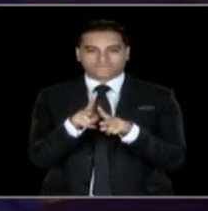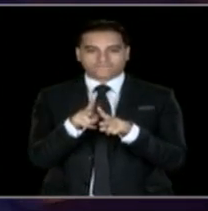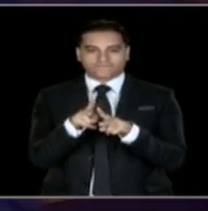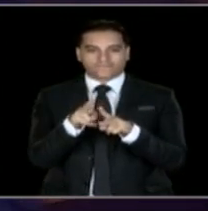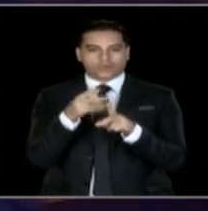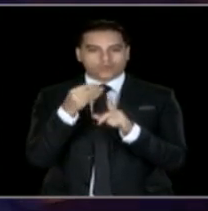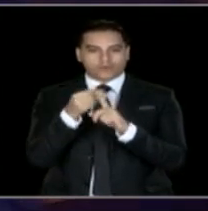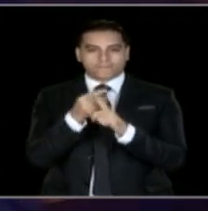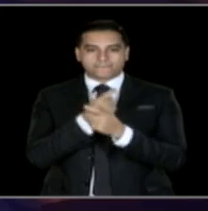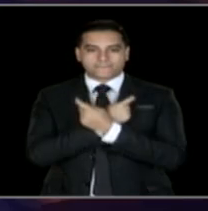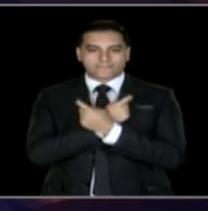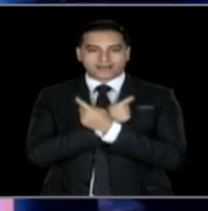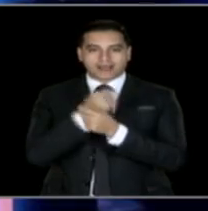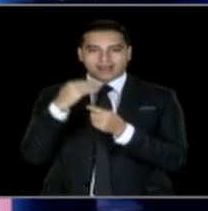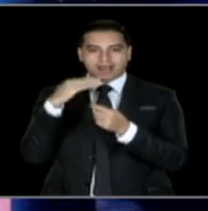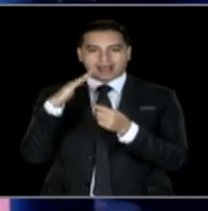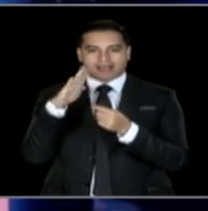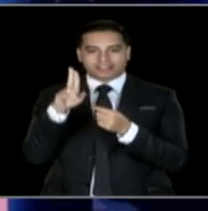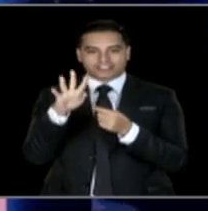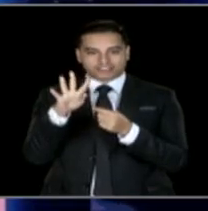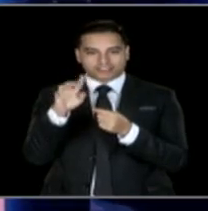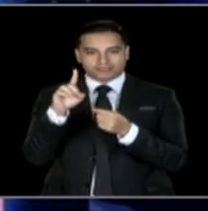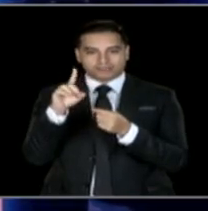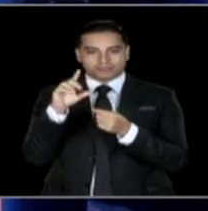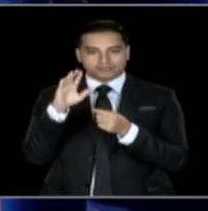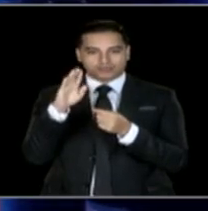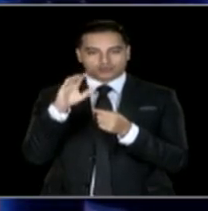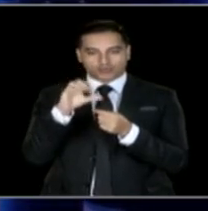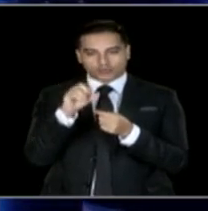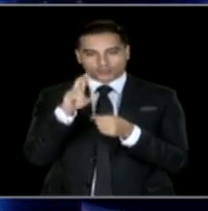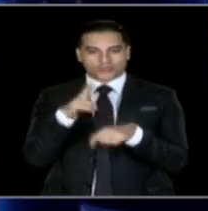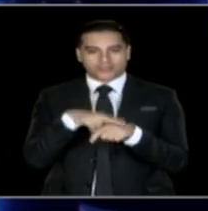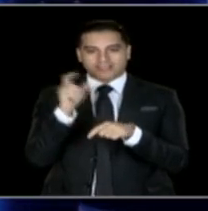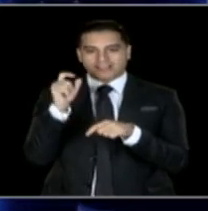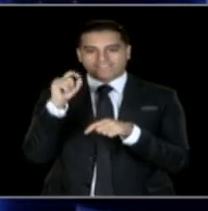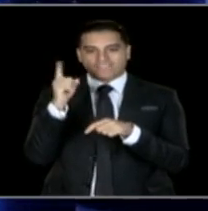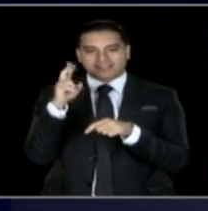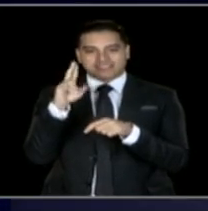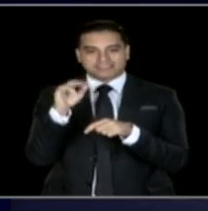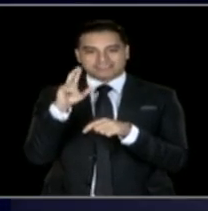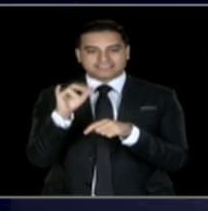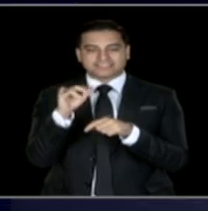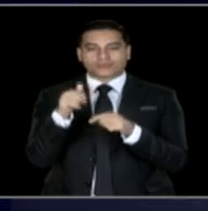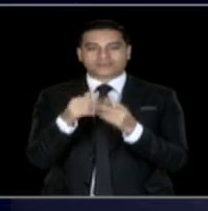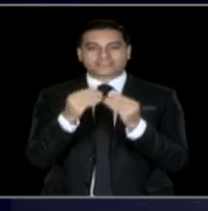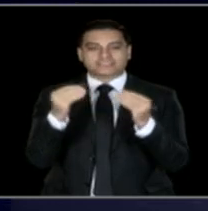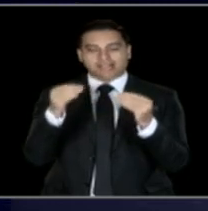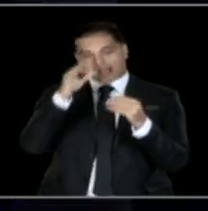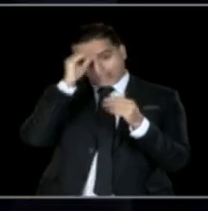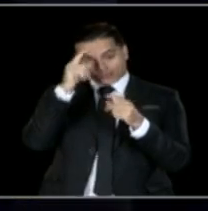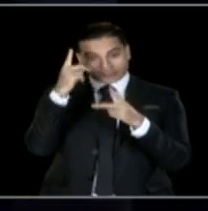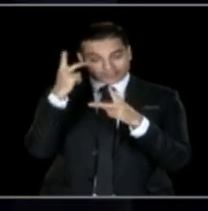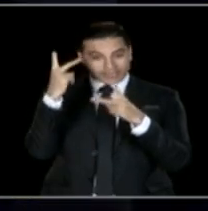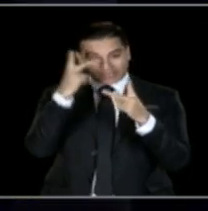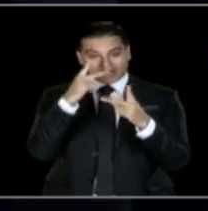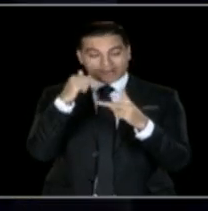برده معبد حدش بسوت ونفرتيتي وفي حاجات كتير لو تتخيلي في فرنسا